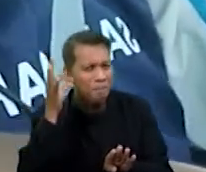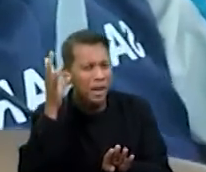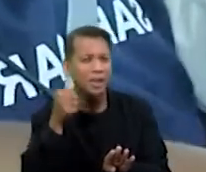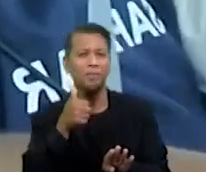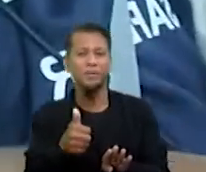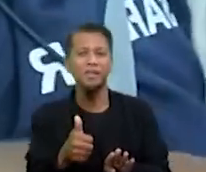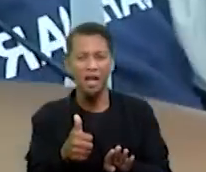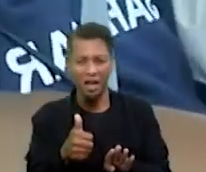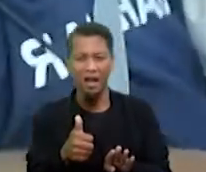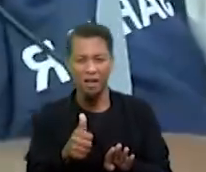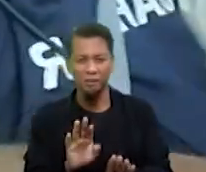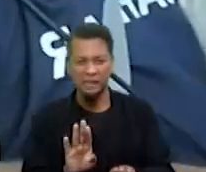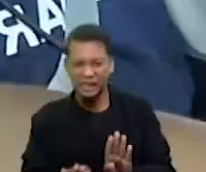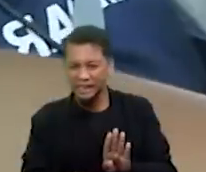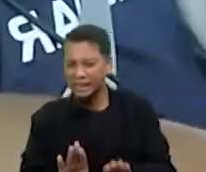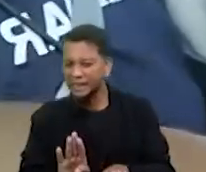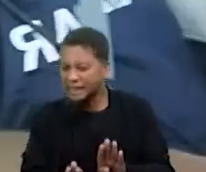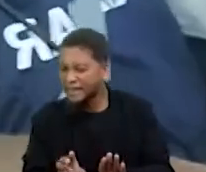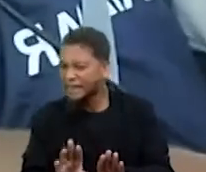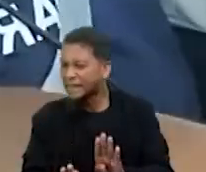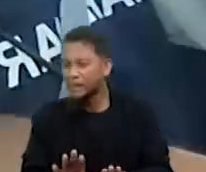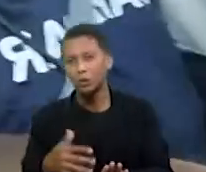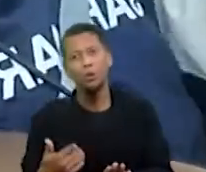sedikit. Wow, luar biasa ini, saya sampai